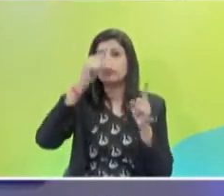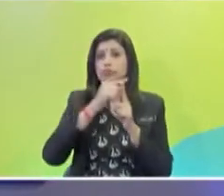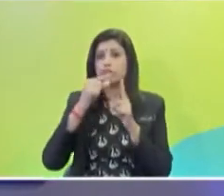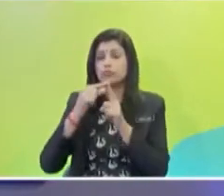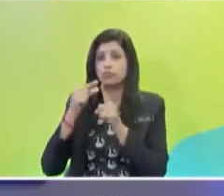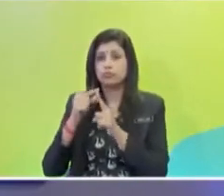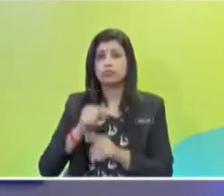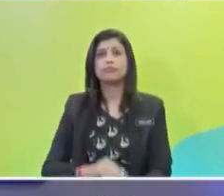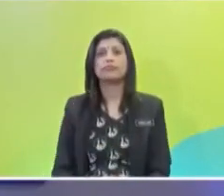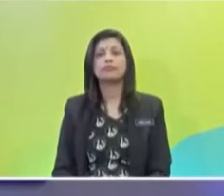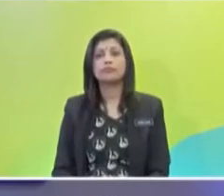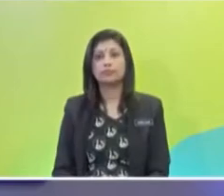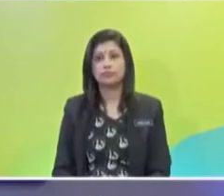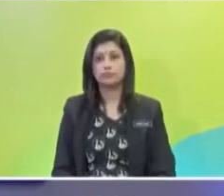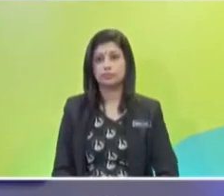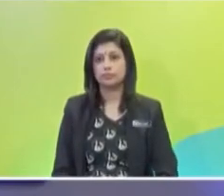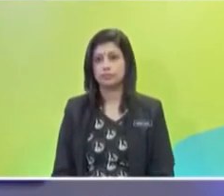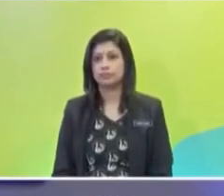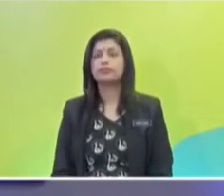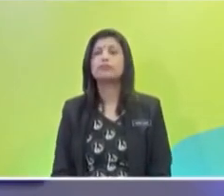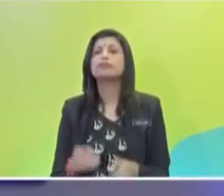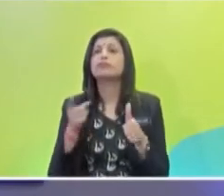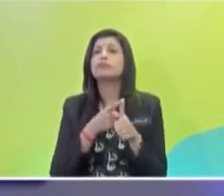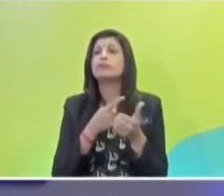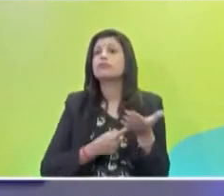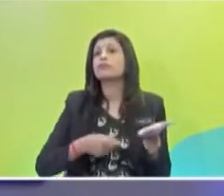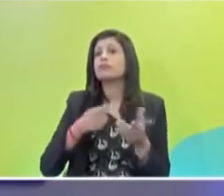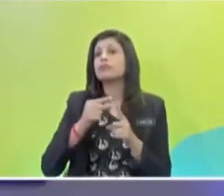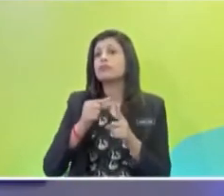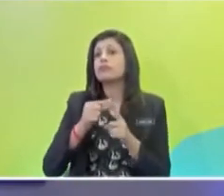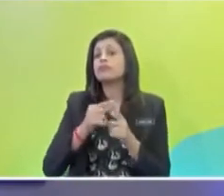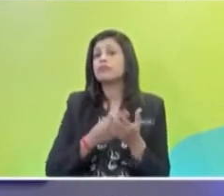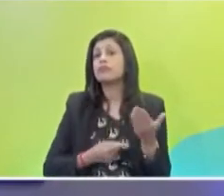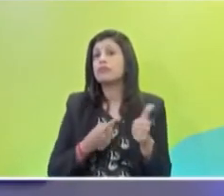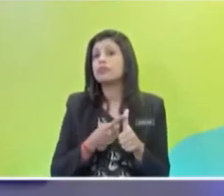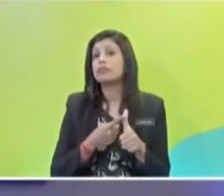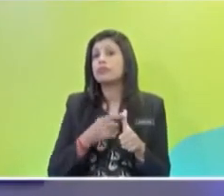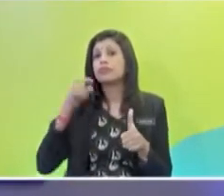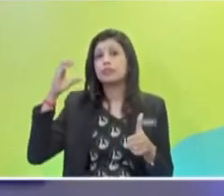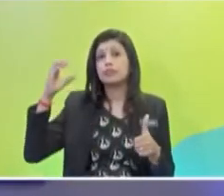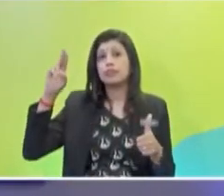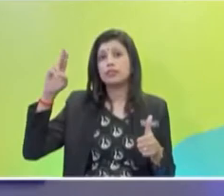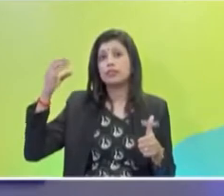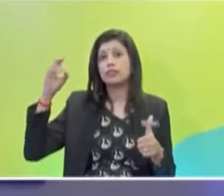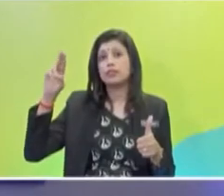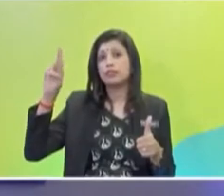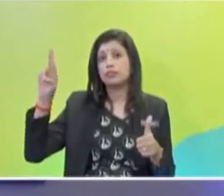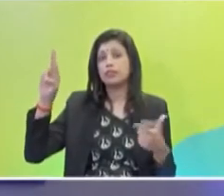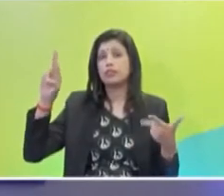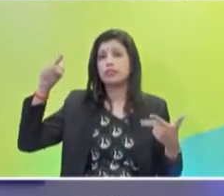KV tambah KVK. Okay, antara perkataan yang kita telah pelajari ialah cucur,